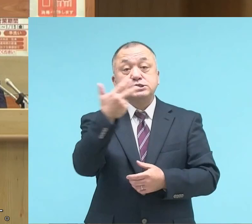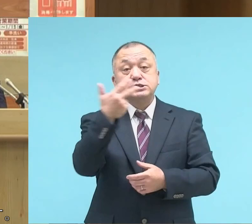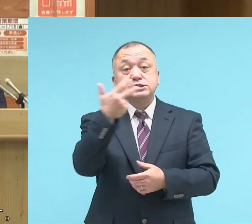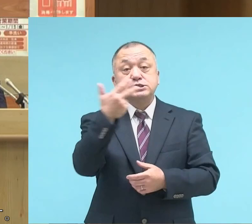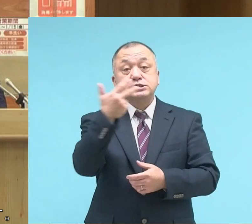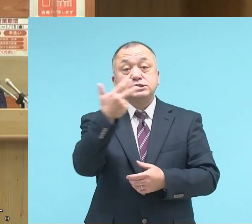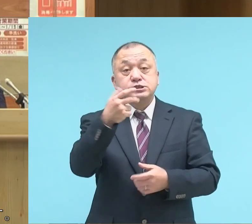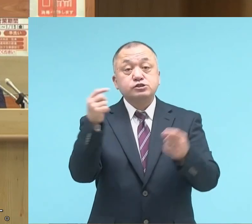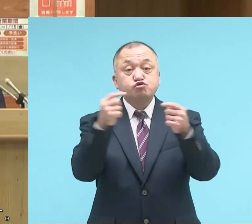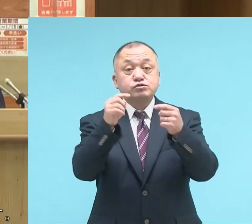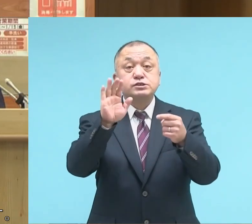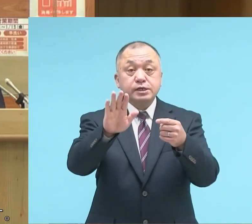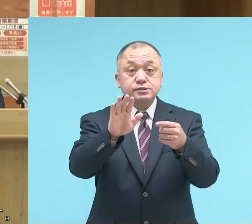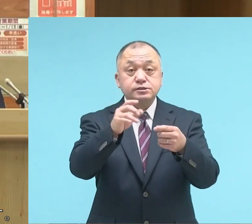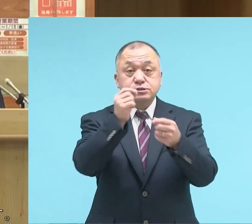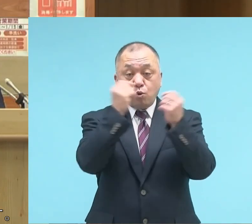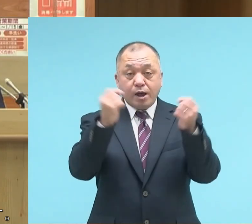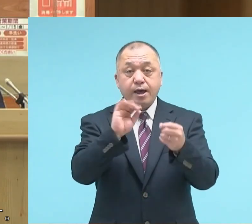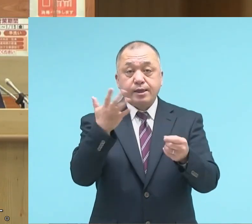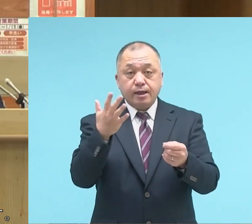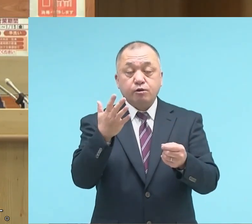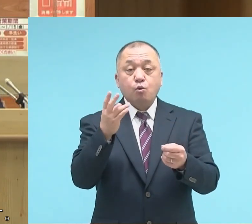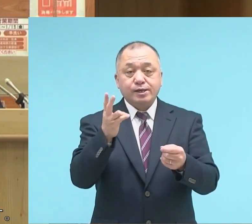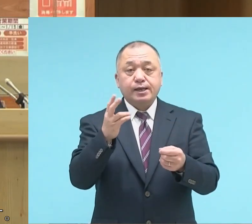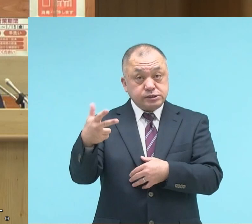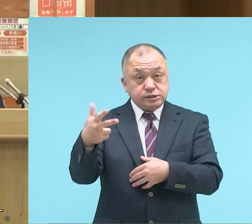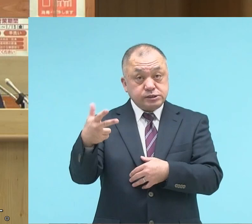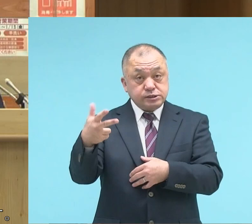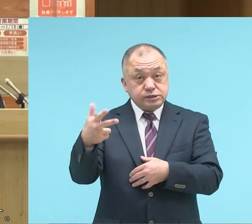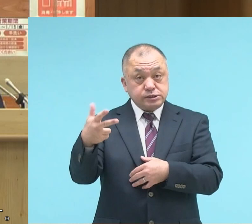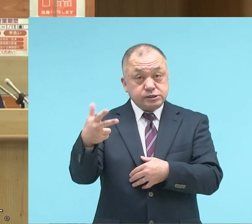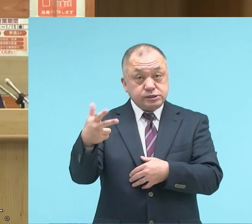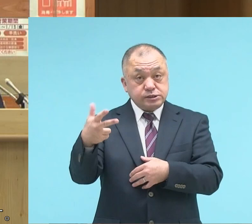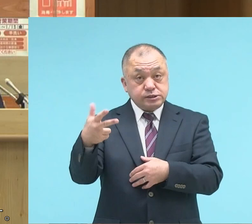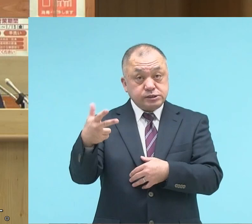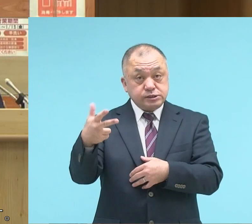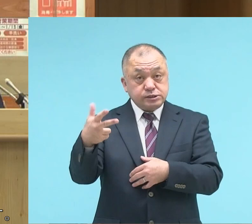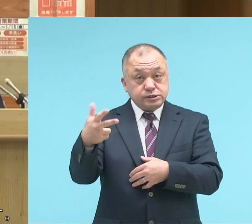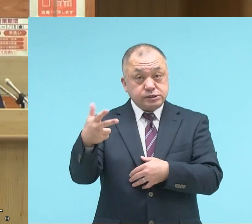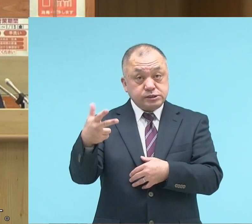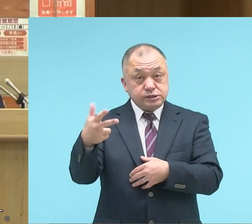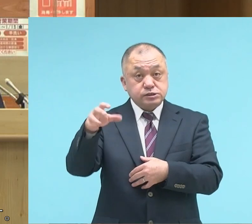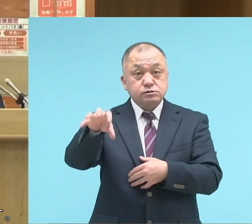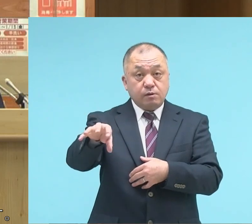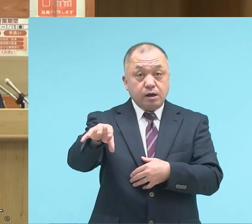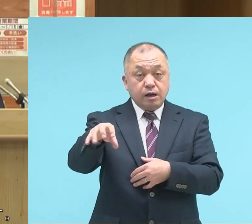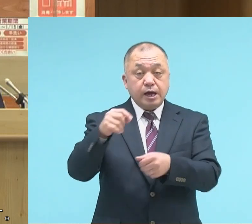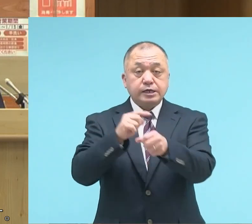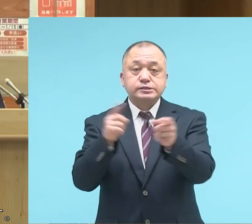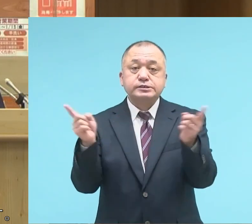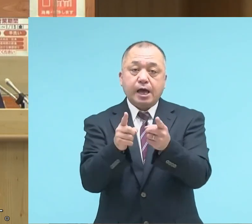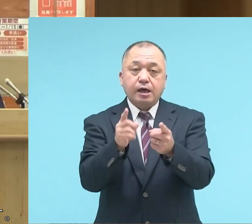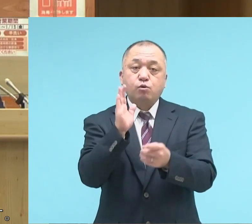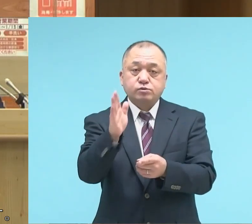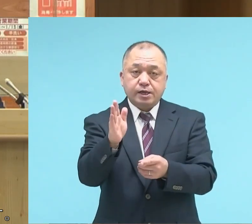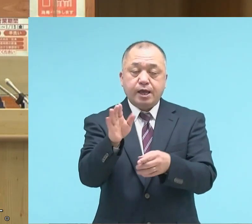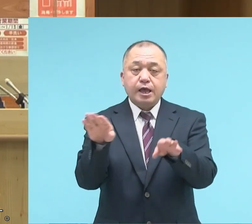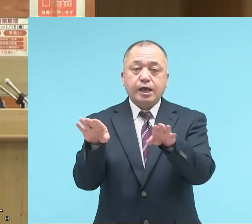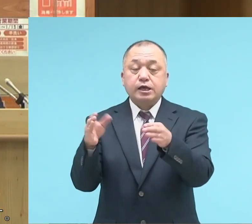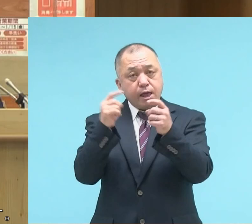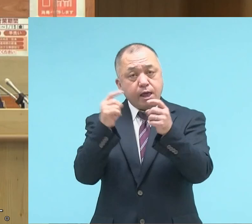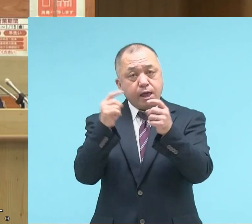時事通信の後藤です。誤解がないようにちょっと確認したいことがあるんですけども、旭川市においては、時短要請や休業要請という